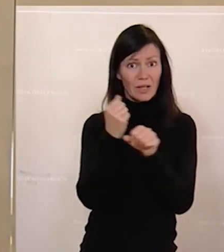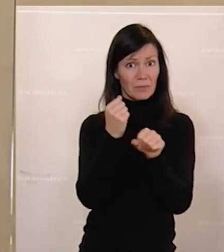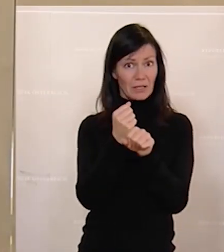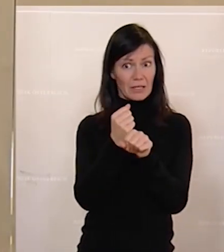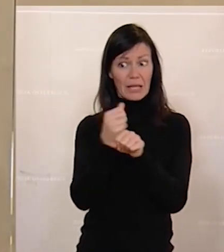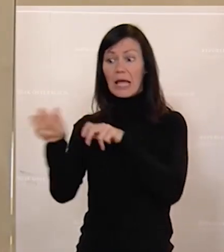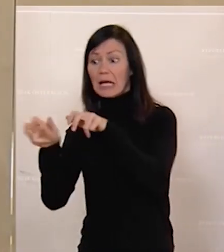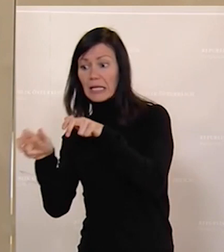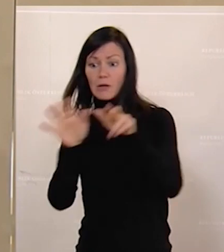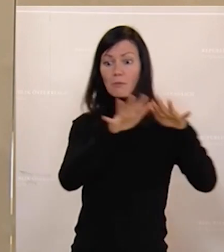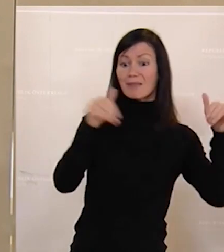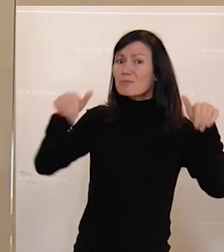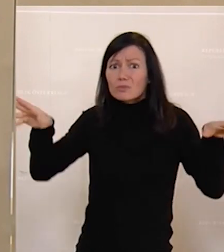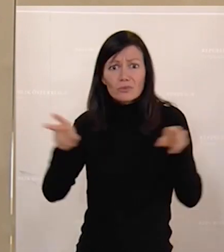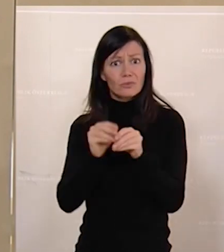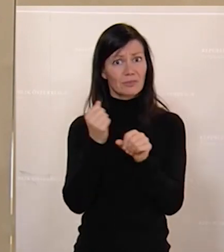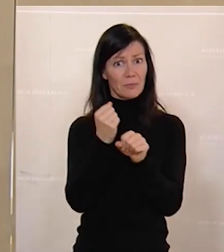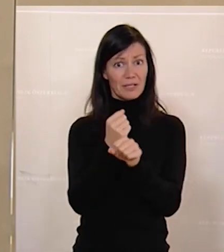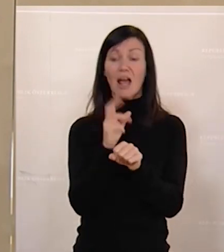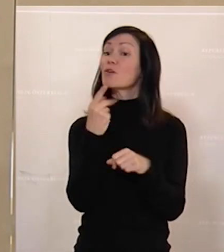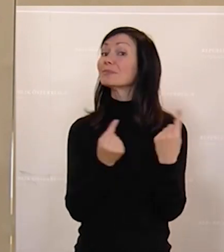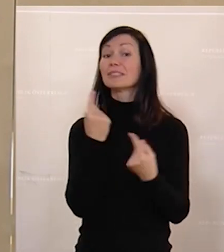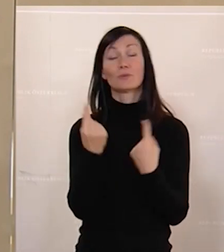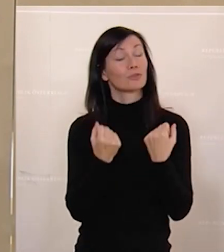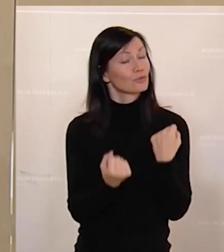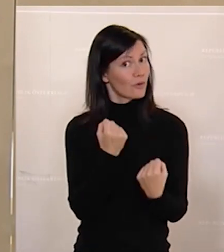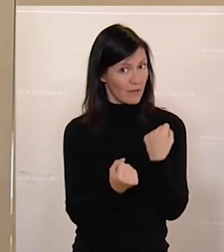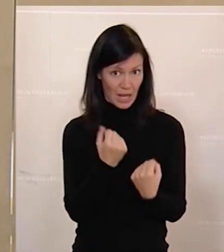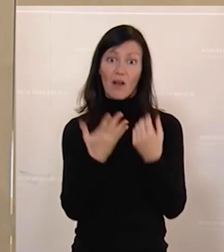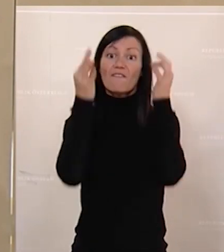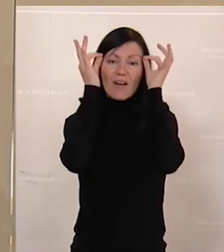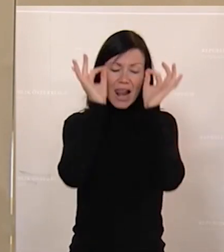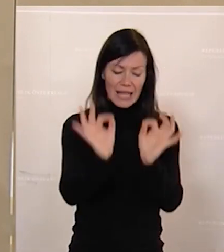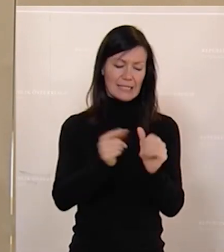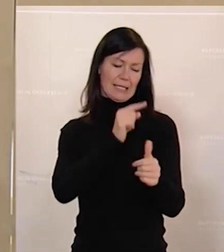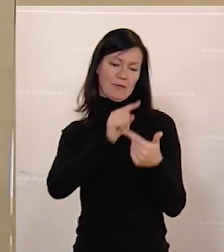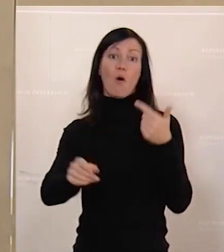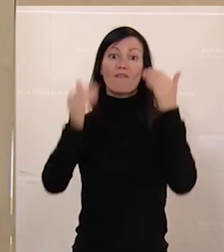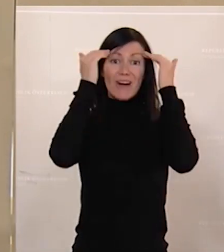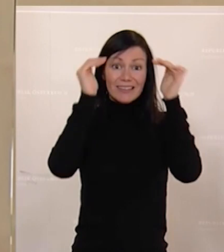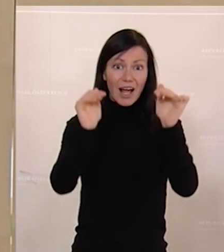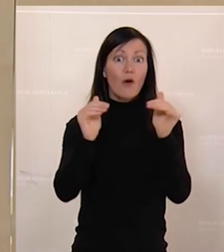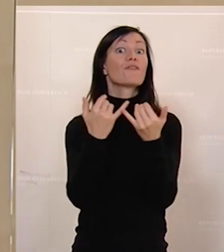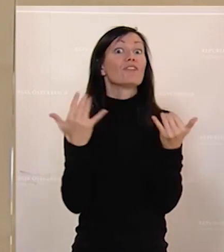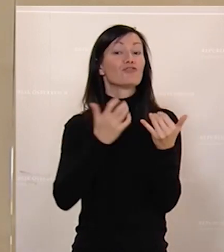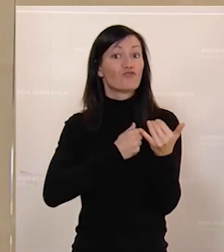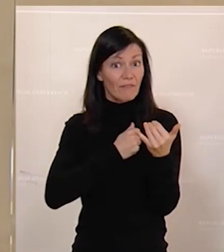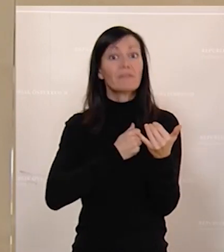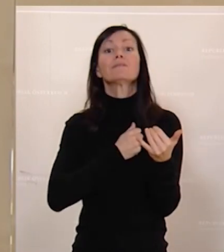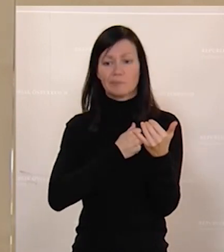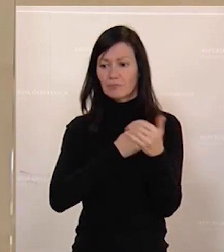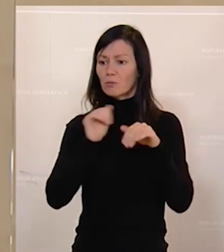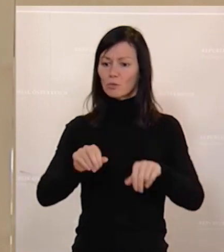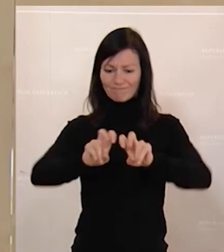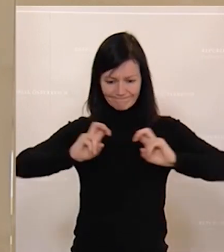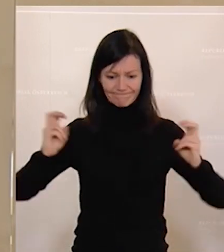einer schwierigen Situation und Verlässlichkeit und Vertrauen herzustellen, geht ausschließlich, indem man sich gemeinsam an einen Tisch setzt